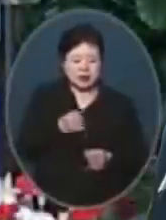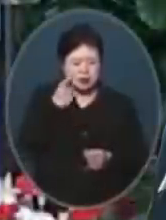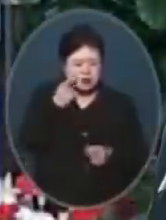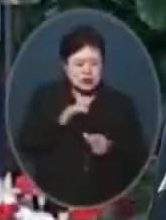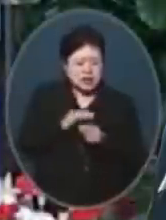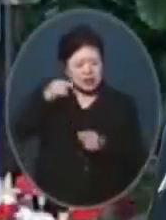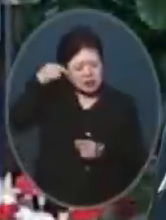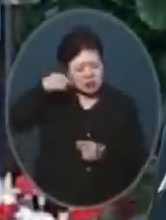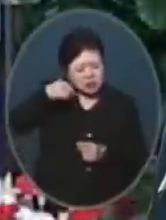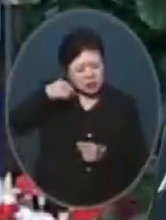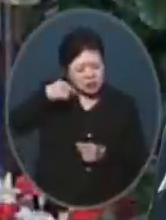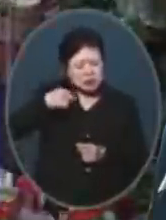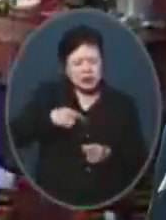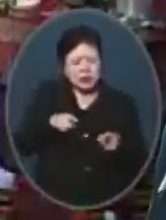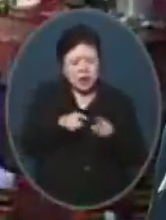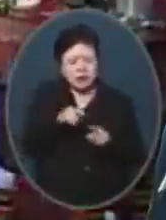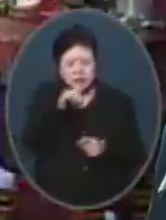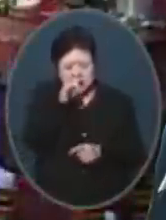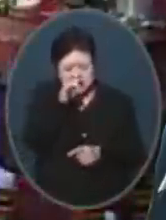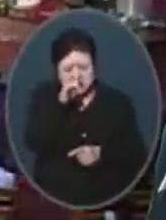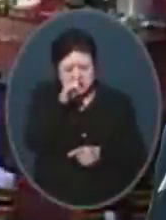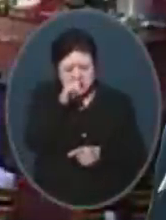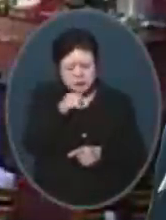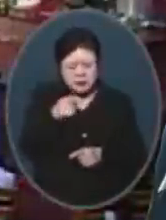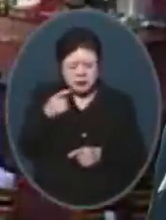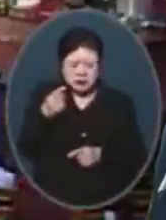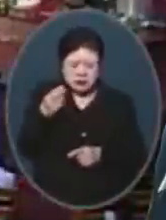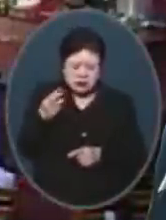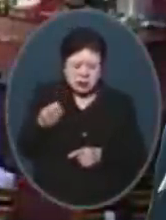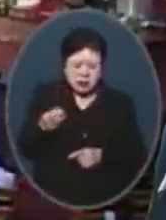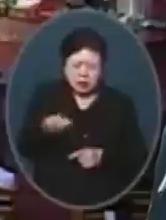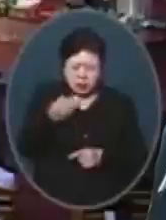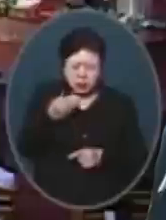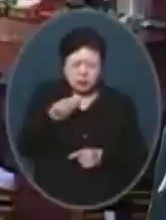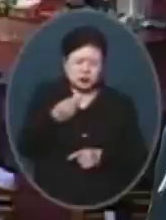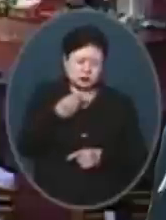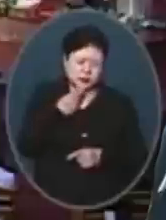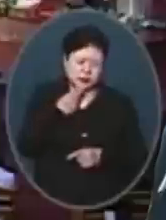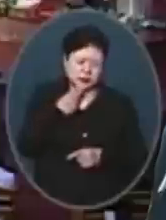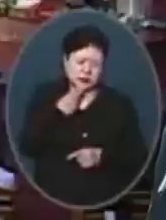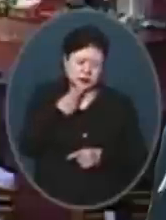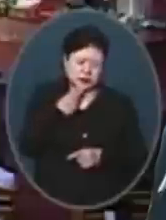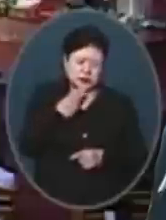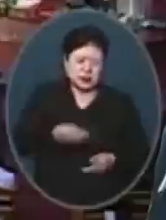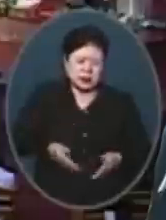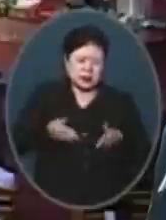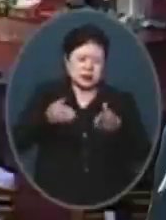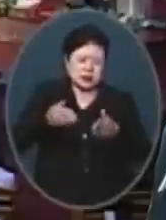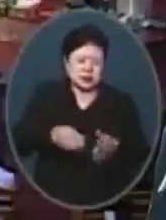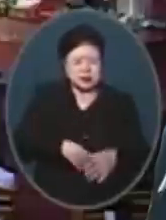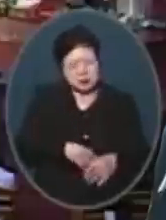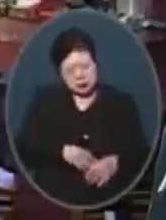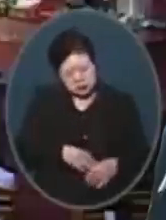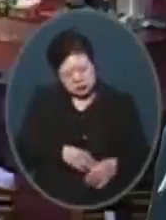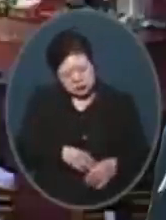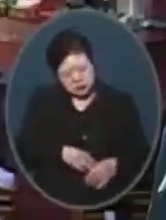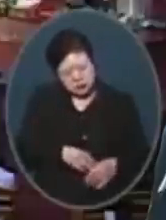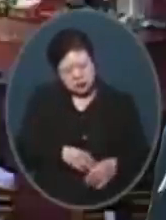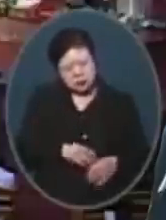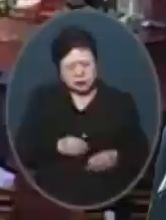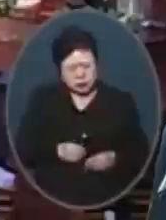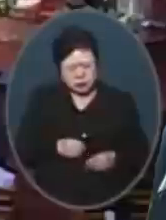여기노라. 그들이 나와 함께 있은지 이미 사흘이매 먹을 것이 없도다. 길에서